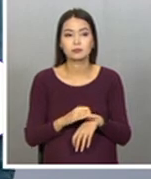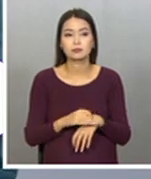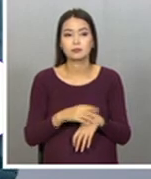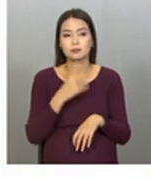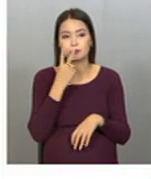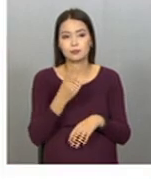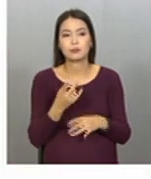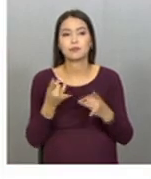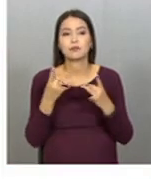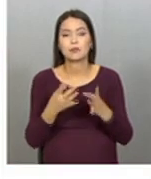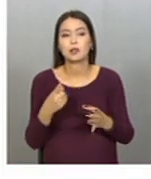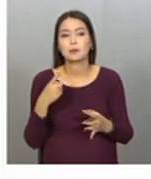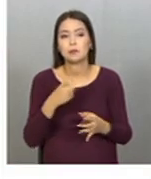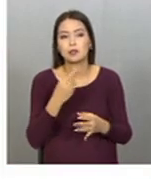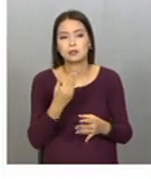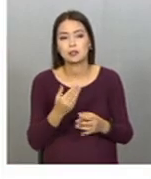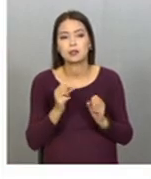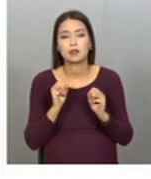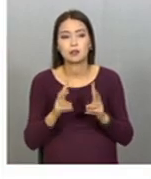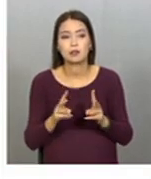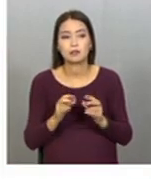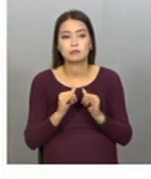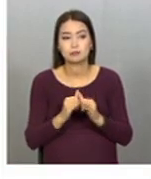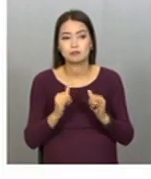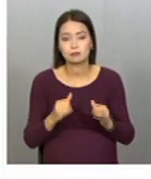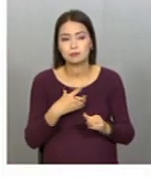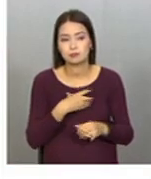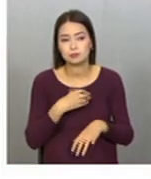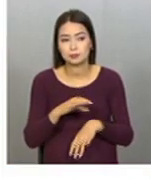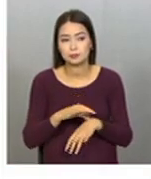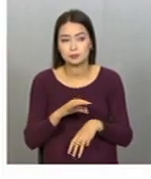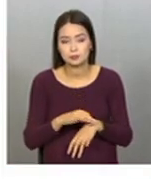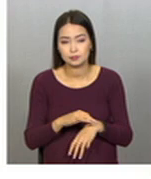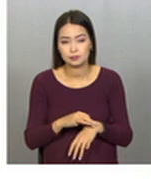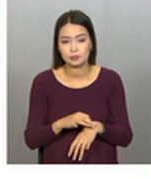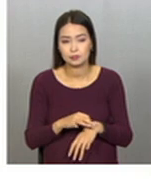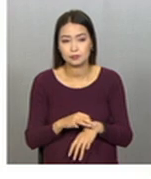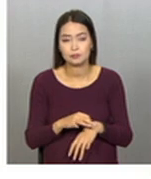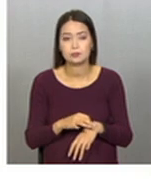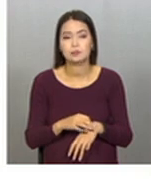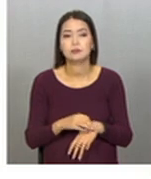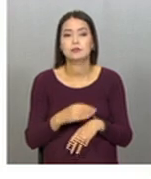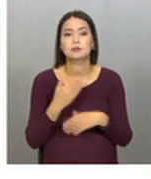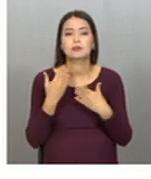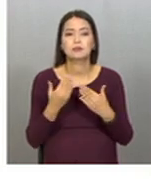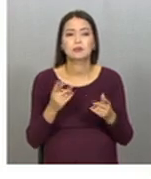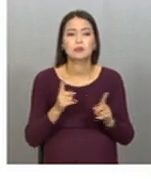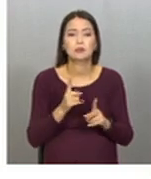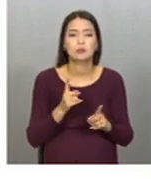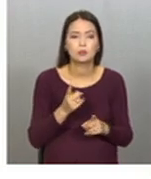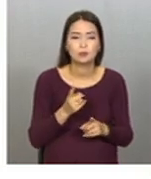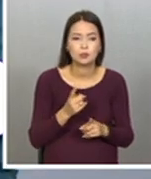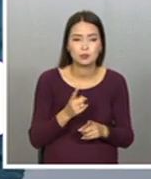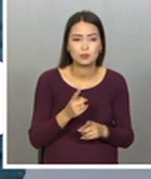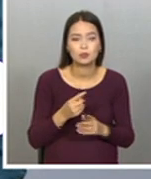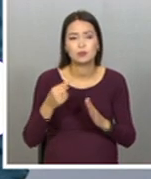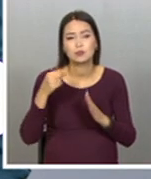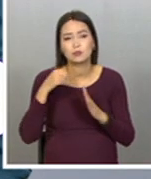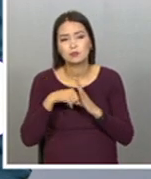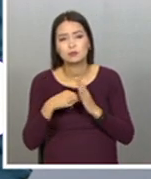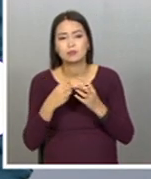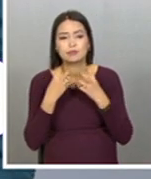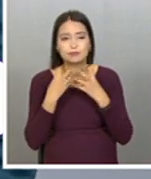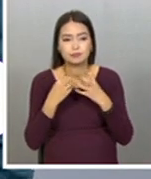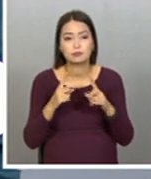бактериялардың тасымалдауынан пайда болады. Жұтқыншақта, теріде және ішкі мүшелерде пайда